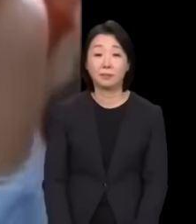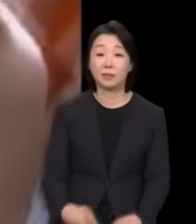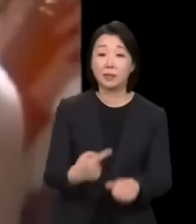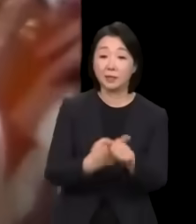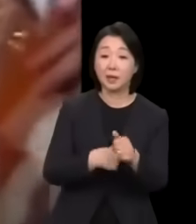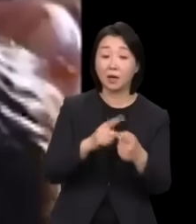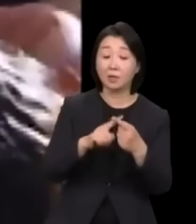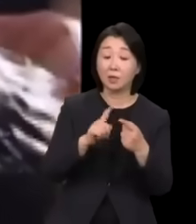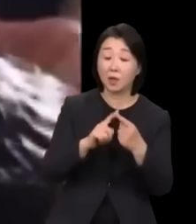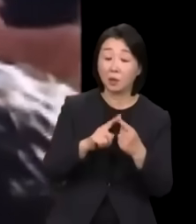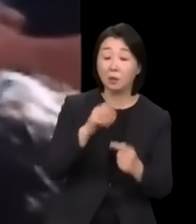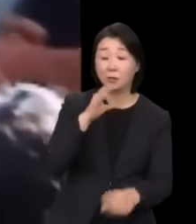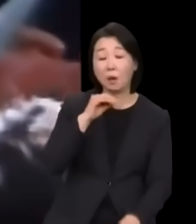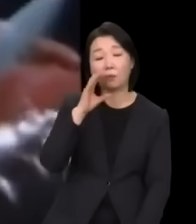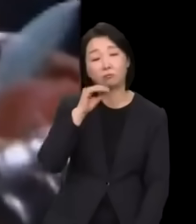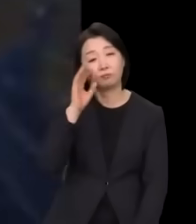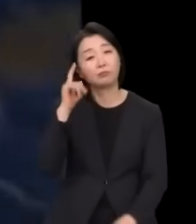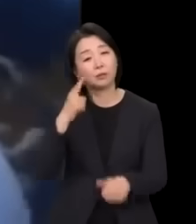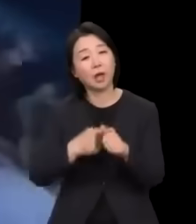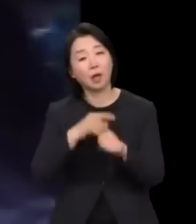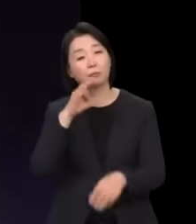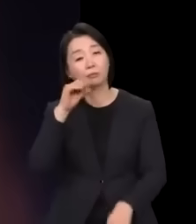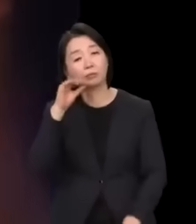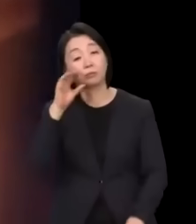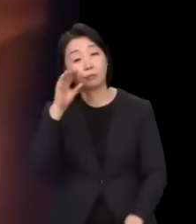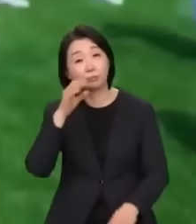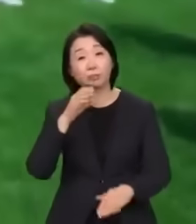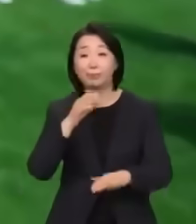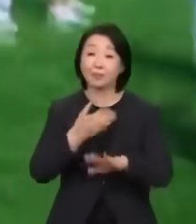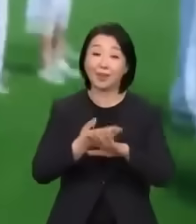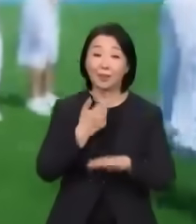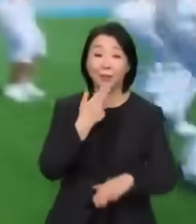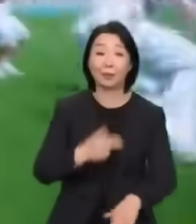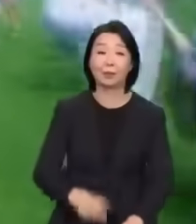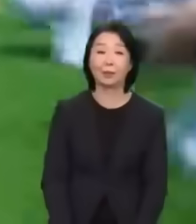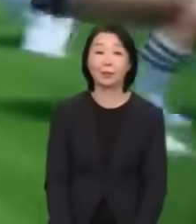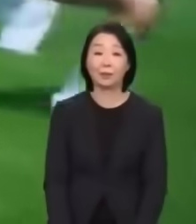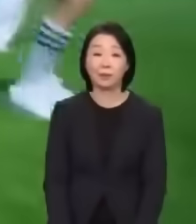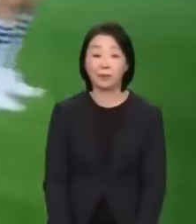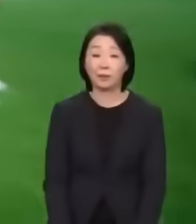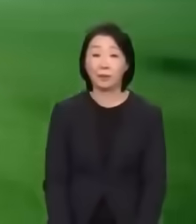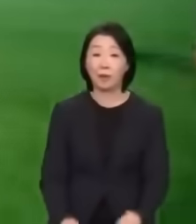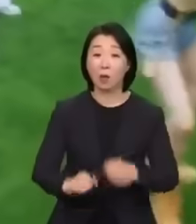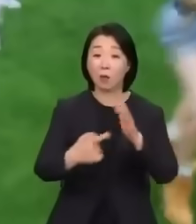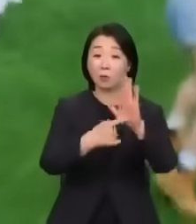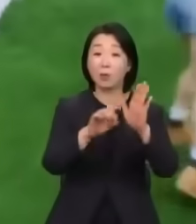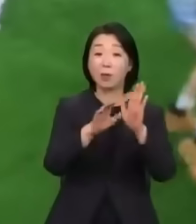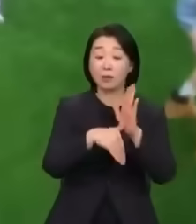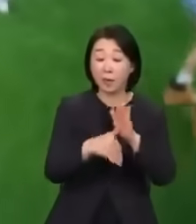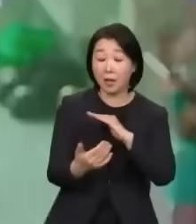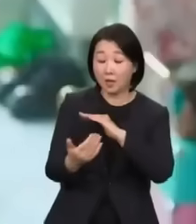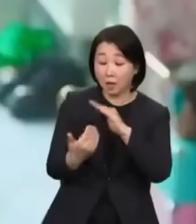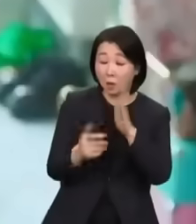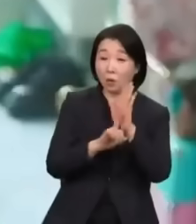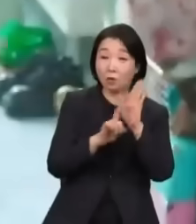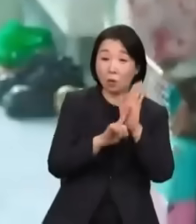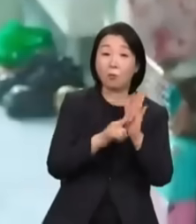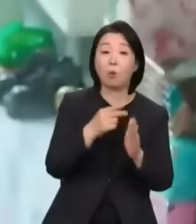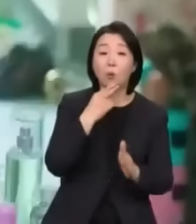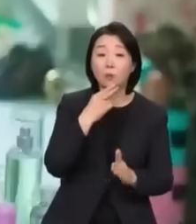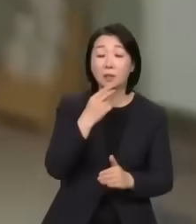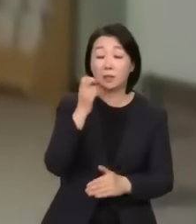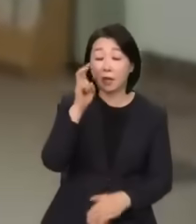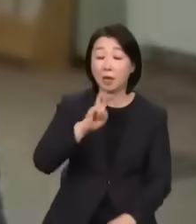자연스럽고 쉽게 흥얼거리게 되는 멜로디는 달라진 게 없습니다. 데뷔 직후에도 짧은 예고 영상도 홍보도 없이 새